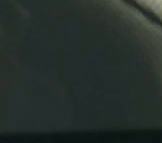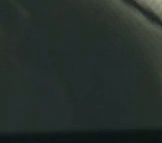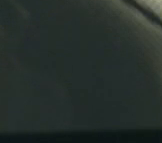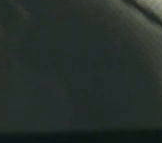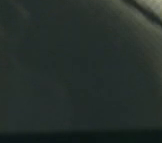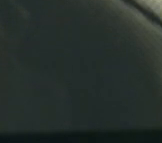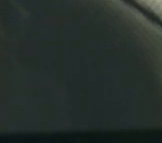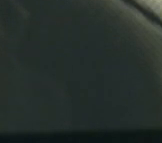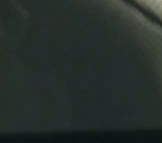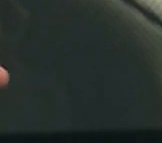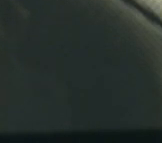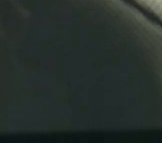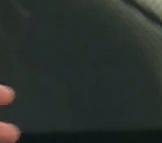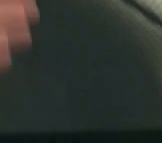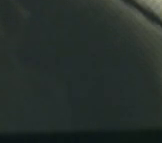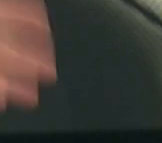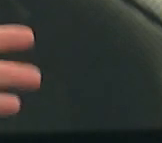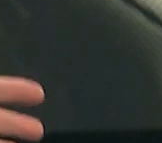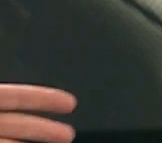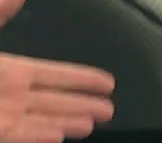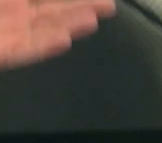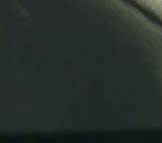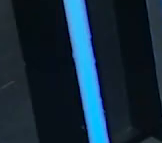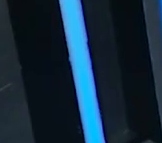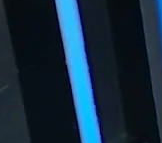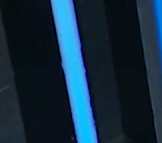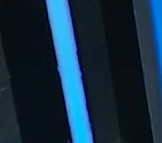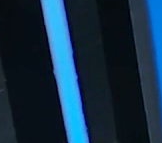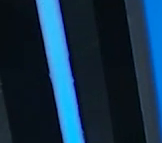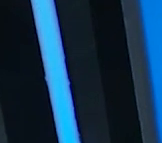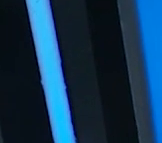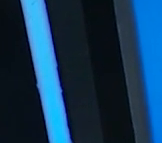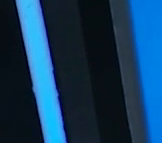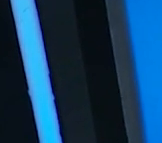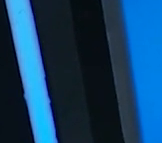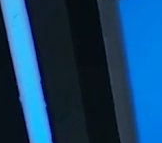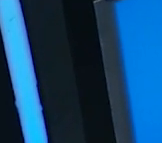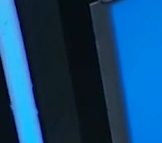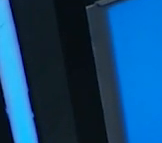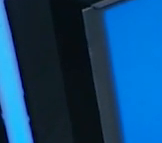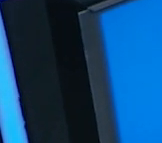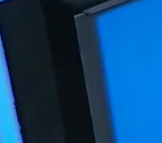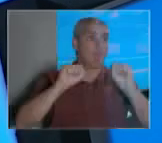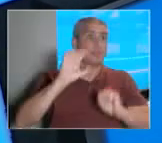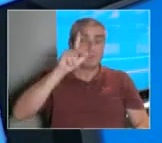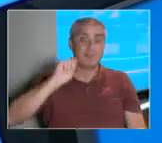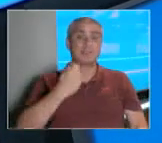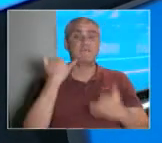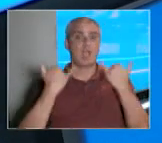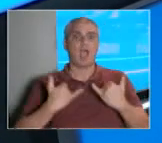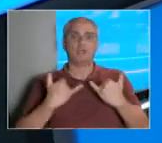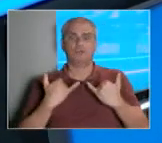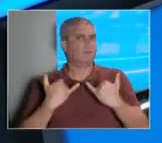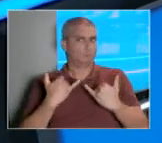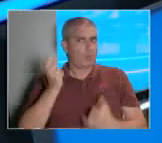טוב. אנחנו שומעים את קולות המחאה בירושלים, בתל אביב, בכל מקום, חרדים, חילונים. האם דווקא בתקופה הזאת